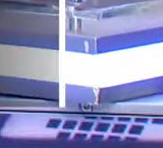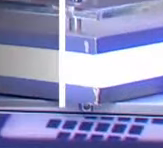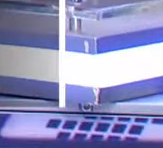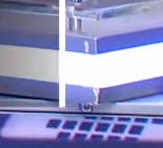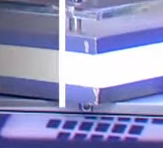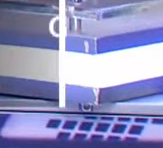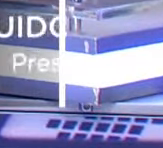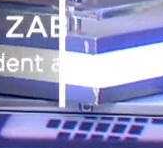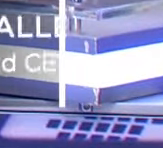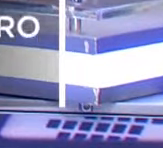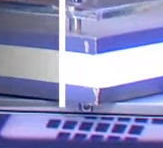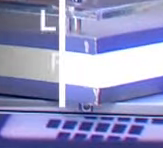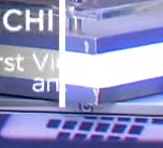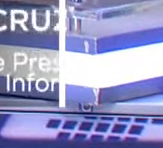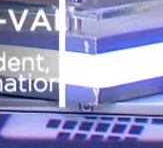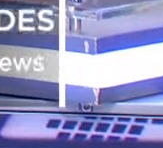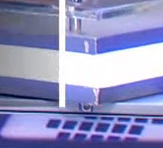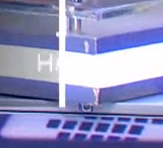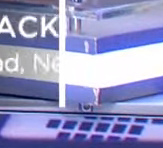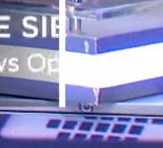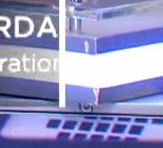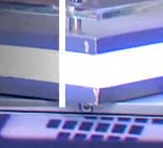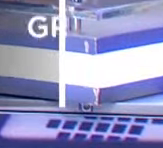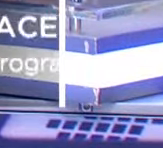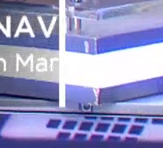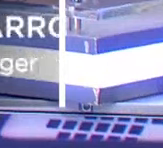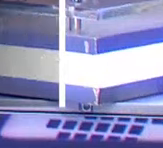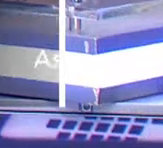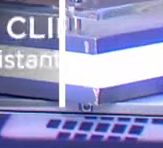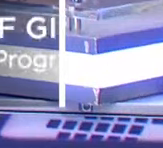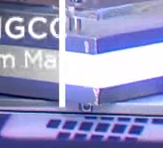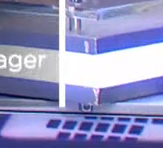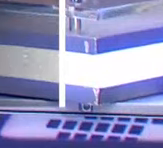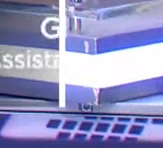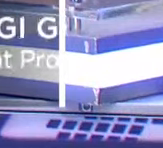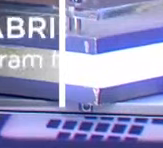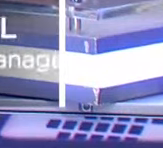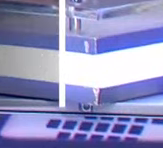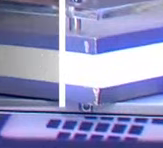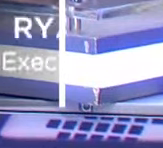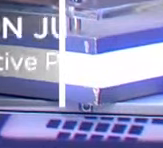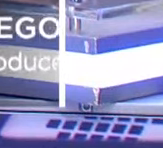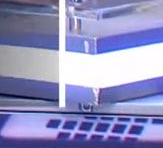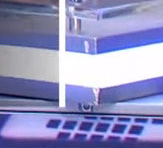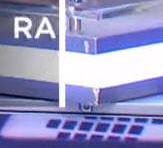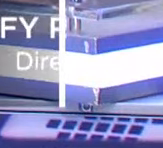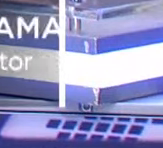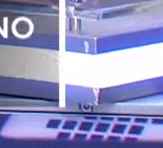diskusyon para sa paghubog ng matalinong opinion. Kami yung kasangga sa pagbabalita.